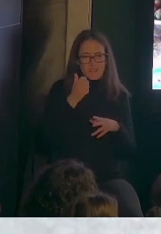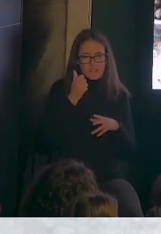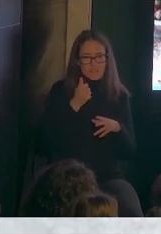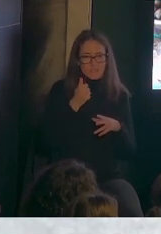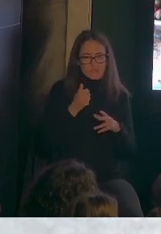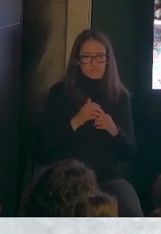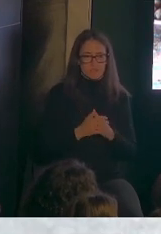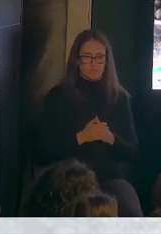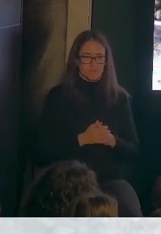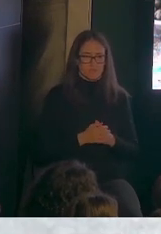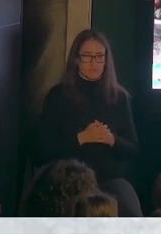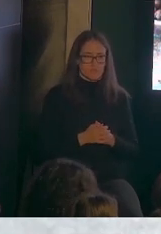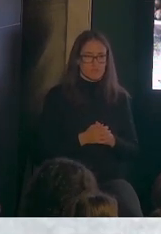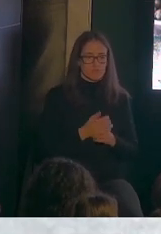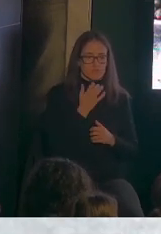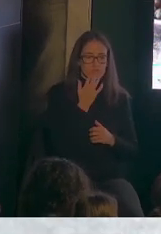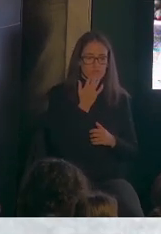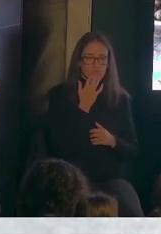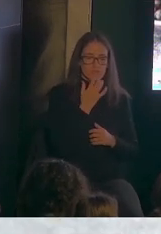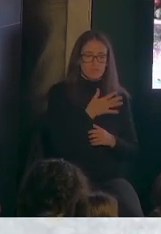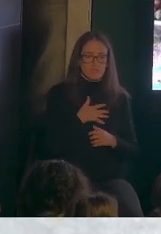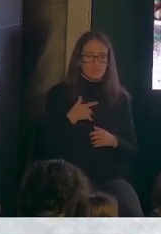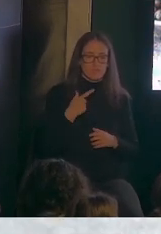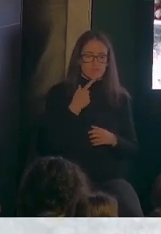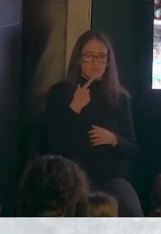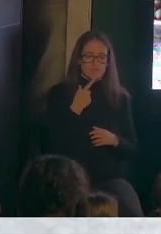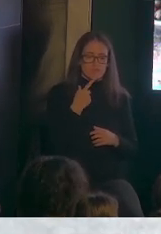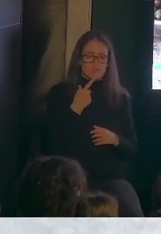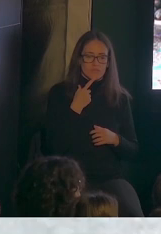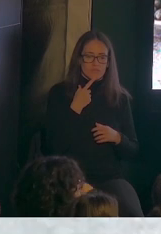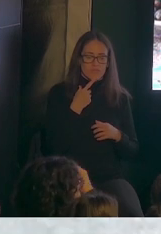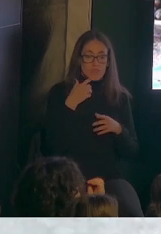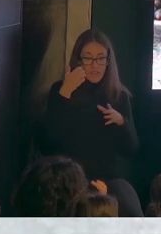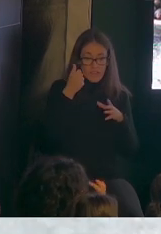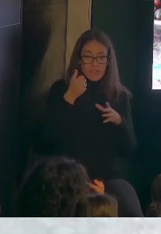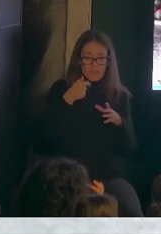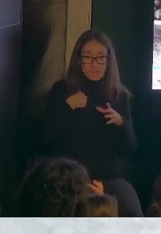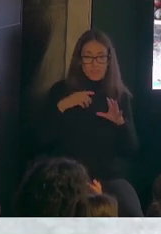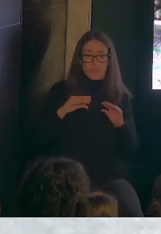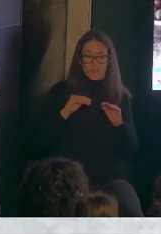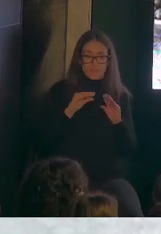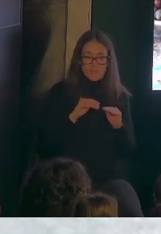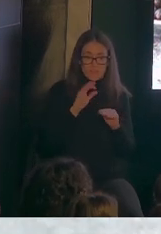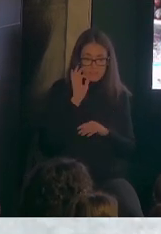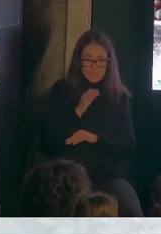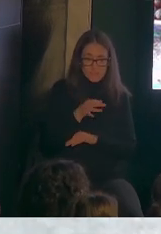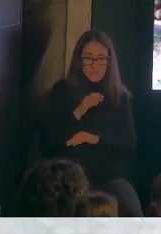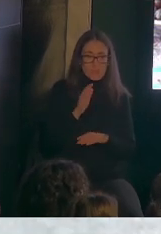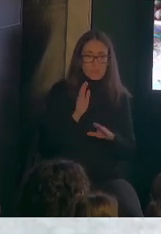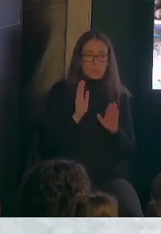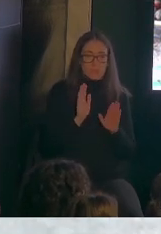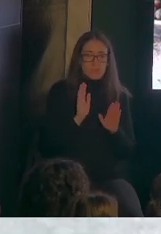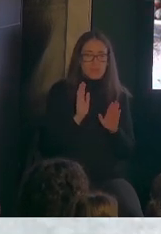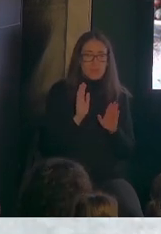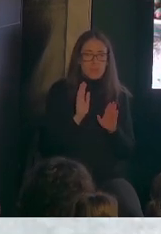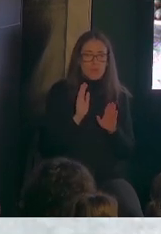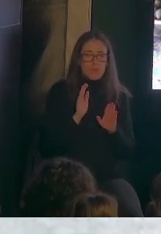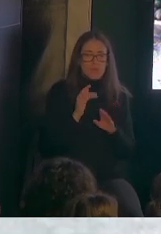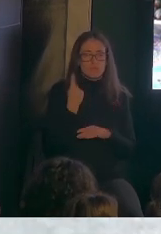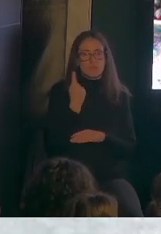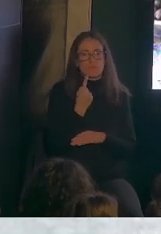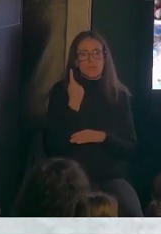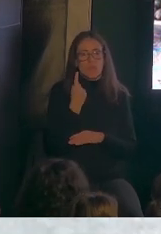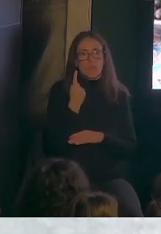jo el làctic també l'utilitzo, però només l'utilitzo quan realment